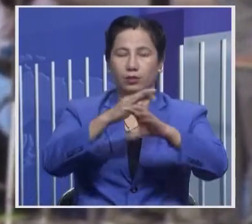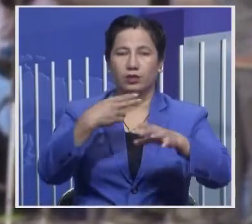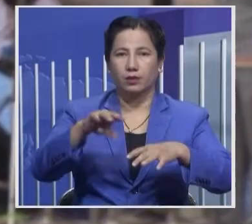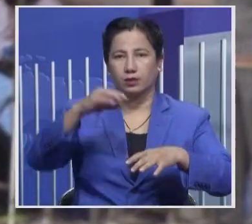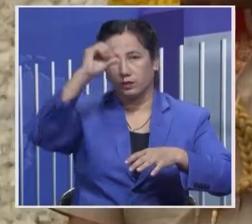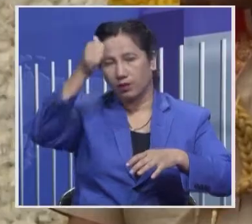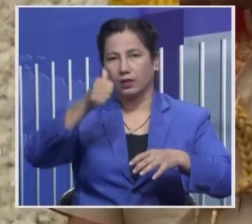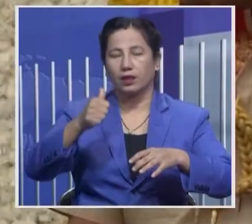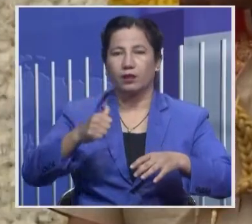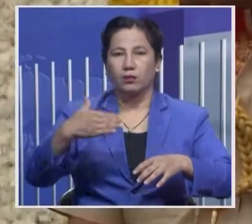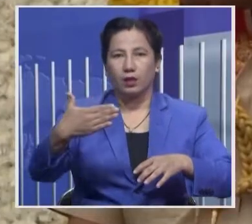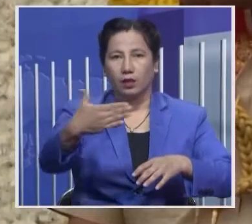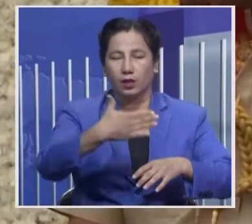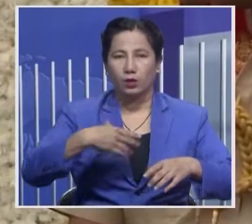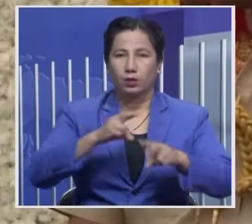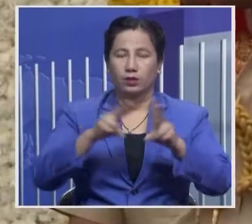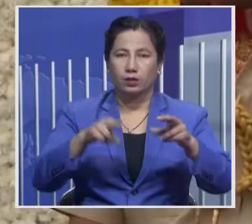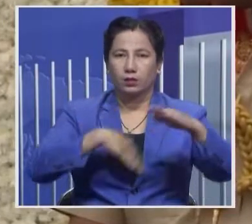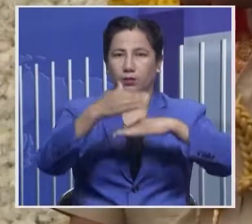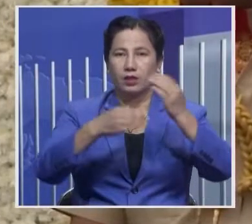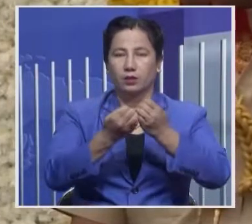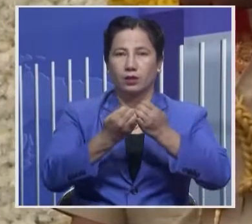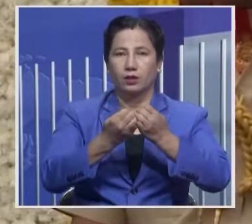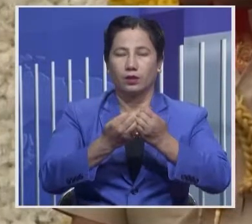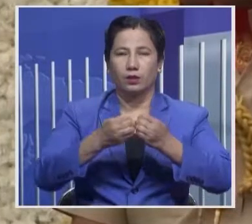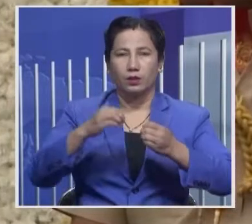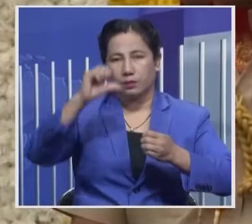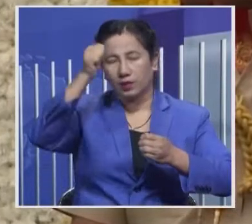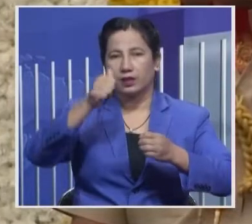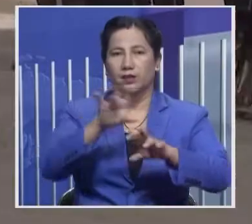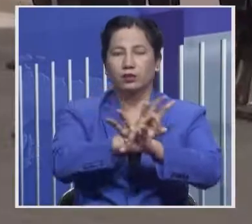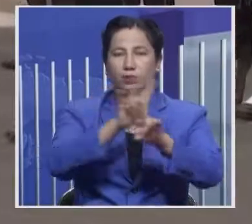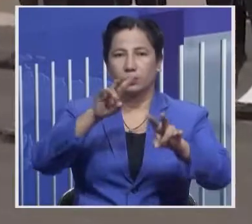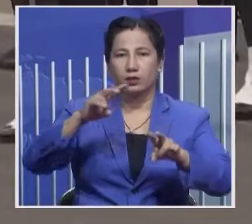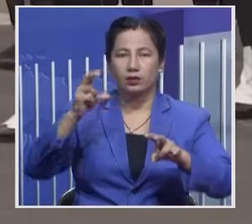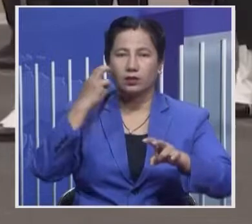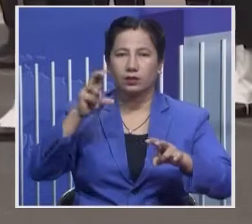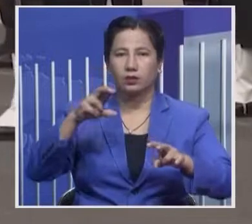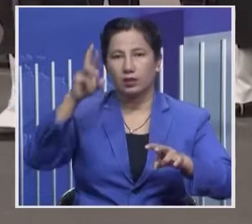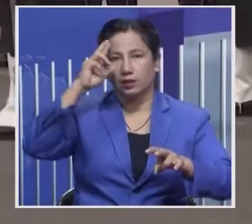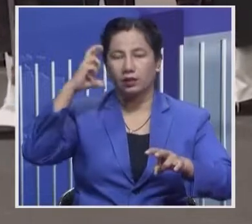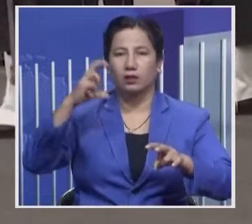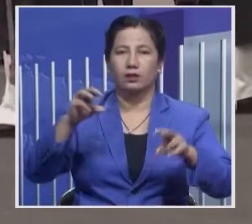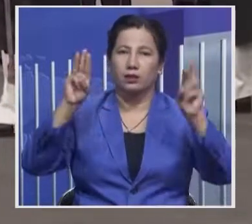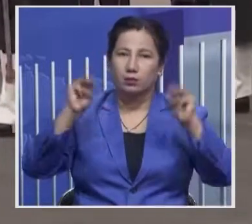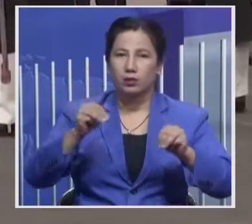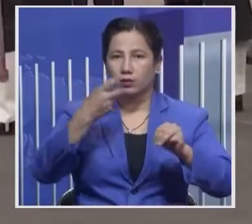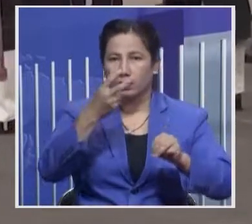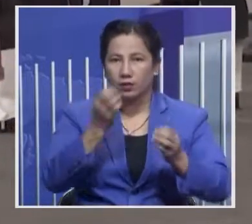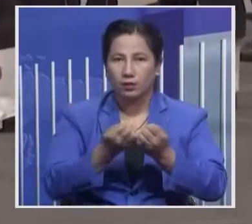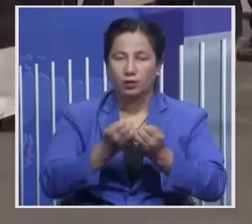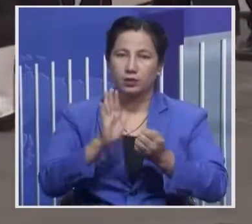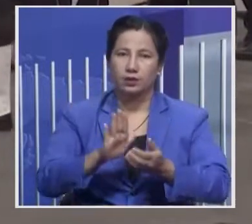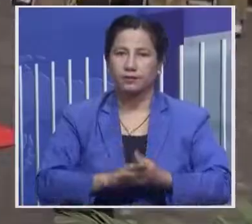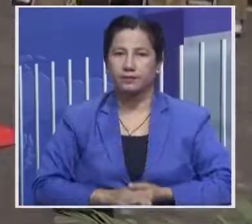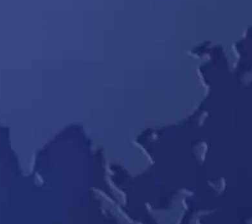भारतमा लोकतन्त्रको तीव्र विकास भएकाले भारतको स्वतन्त्रता दिवसलाई विश्व राजनीतिमै महत्त्वका साथ हेर्ने गरिएको छ।